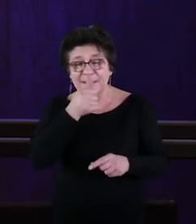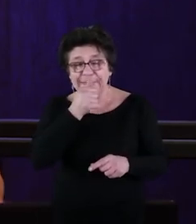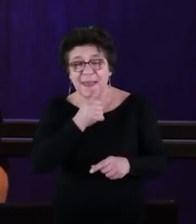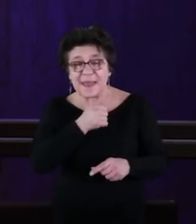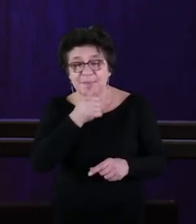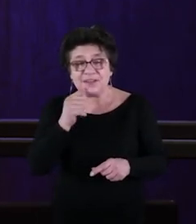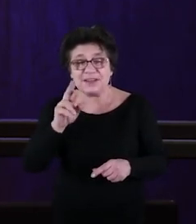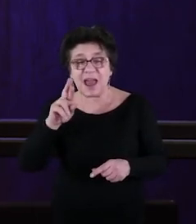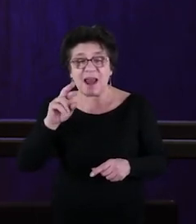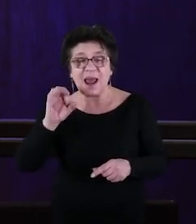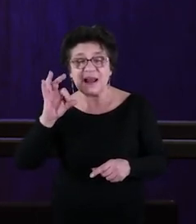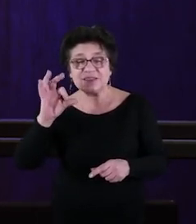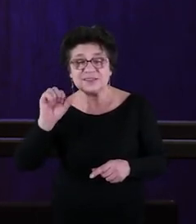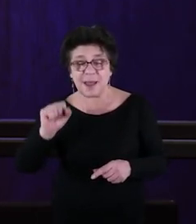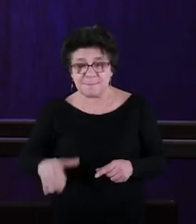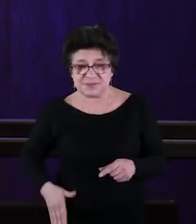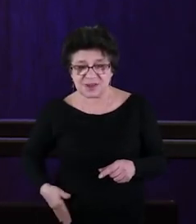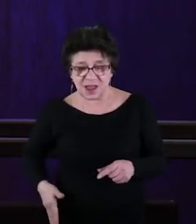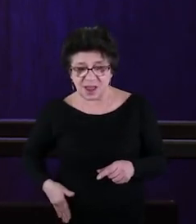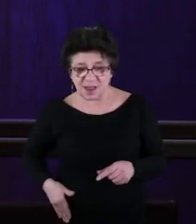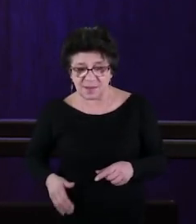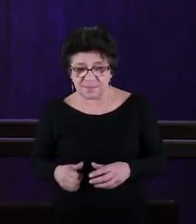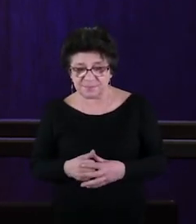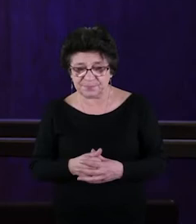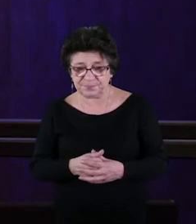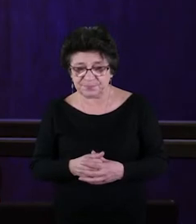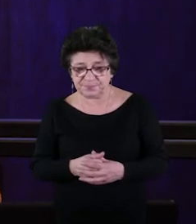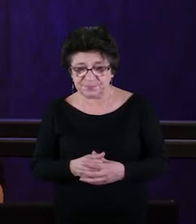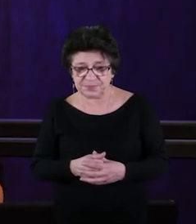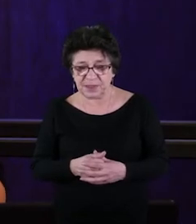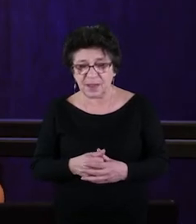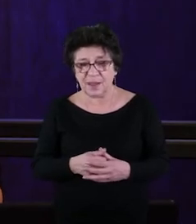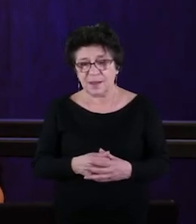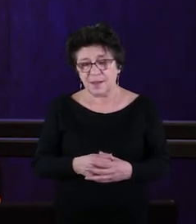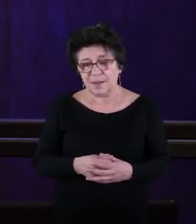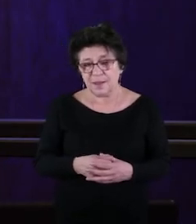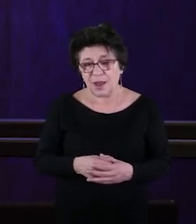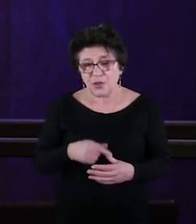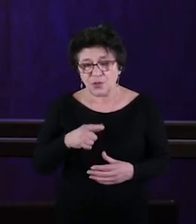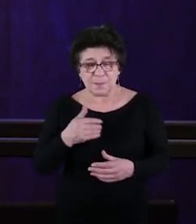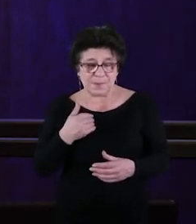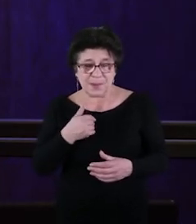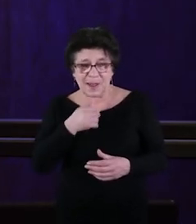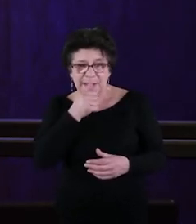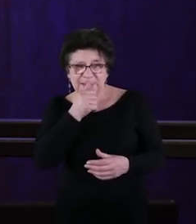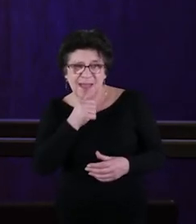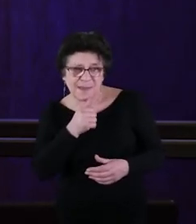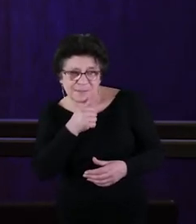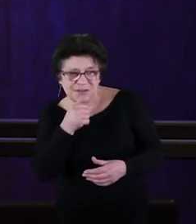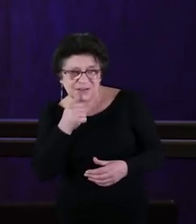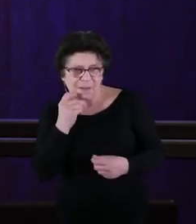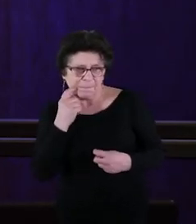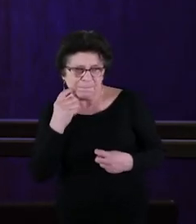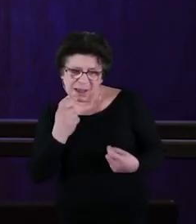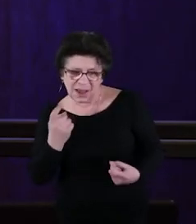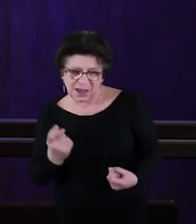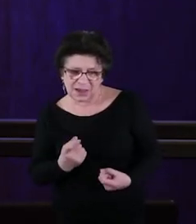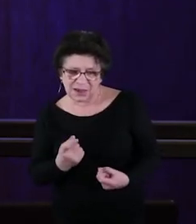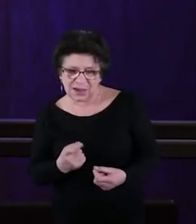rasa i pojawiła się bardzo późno i owiena taką tajemnicą i legendą więc